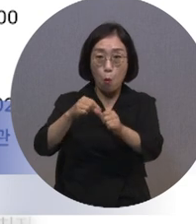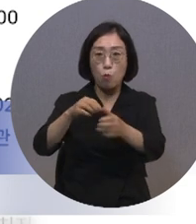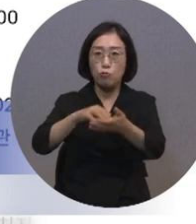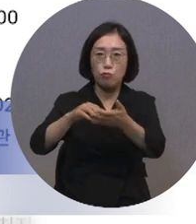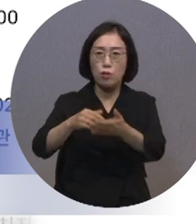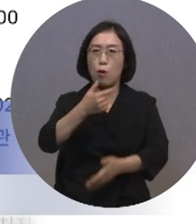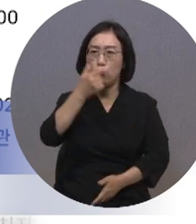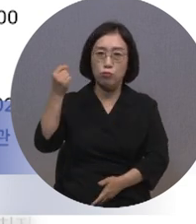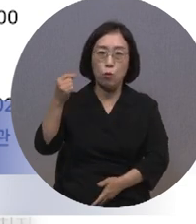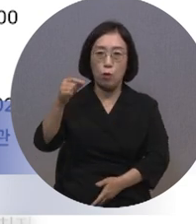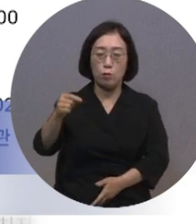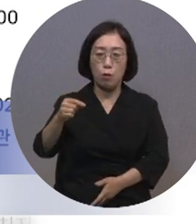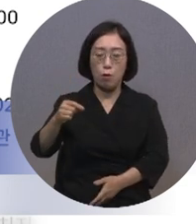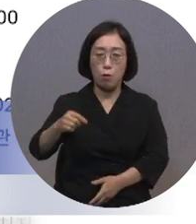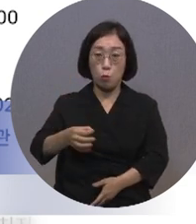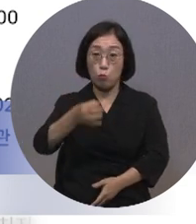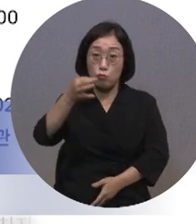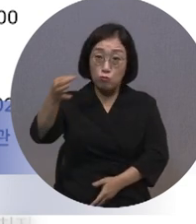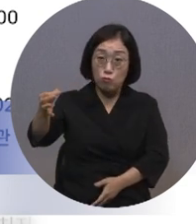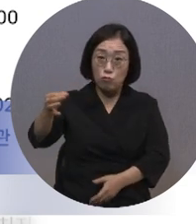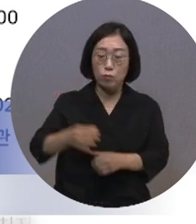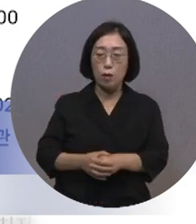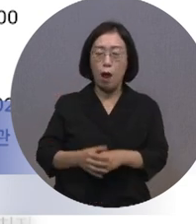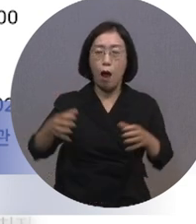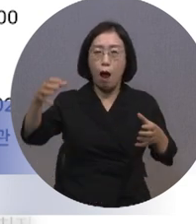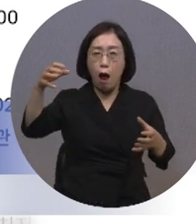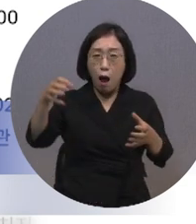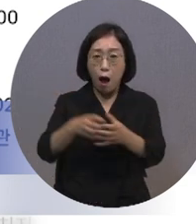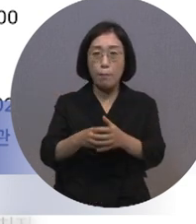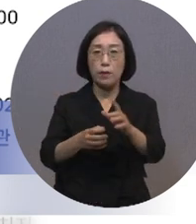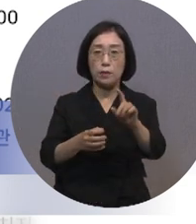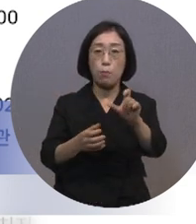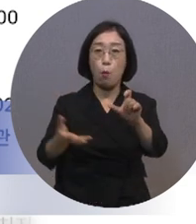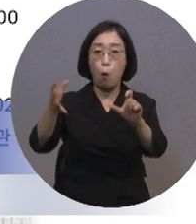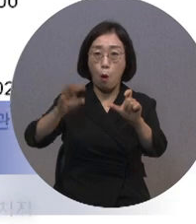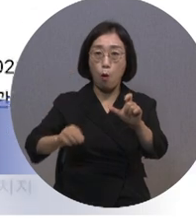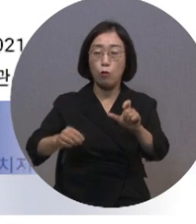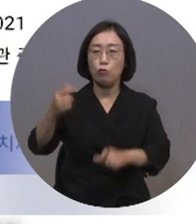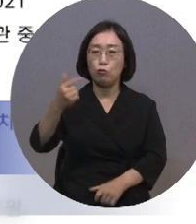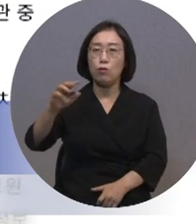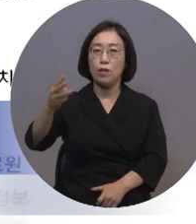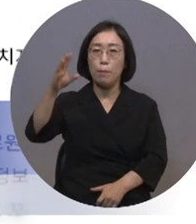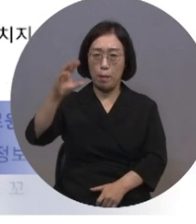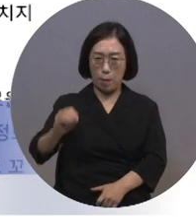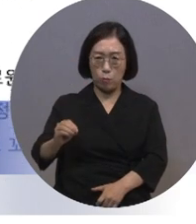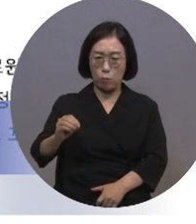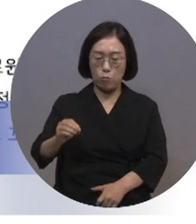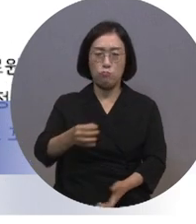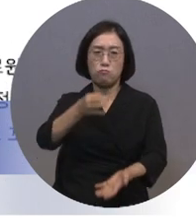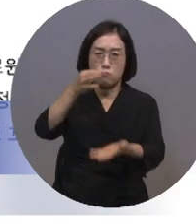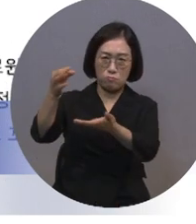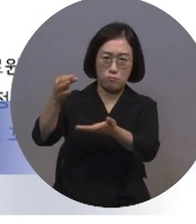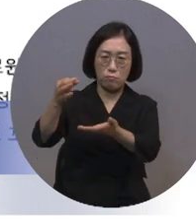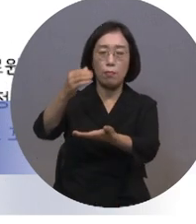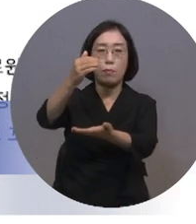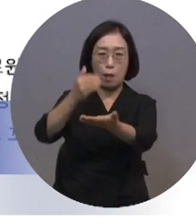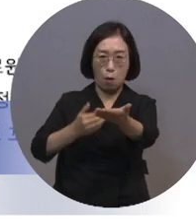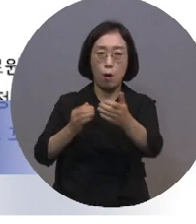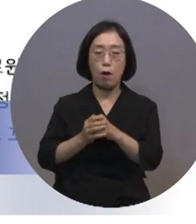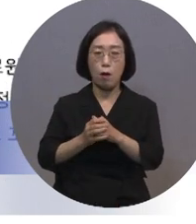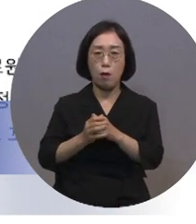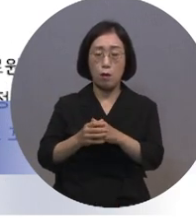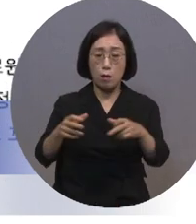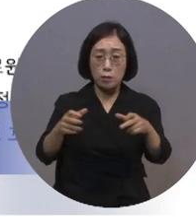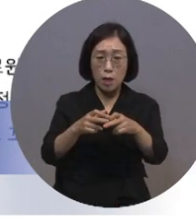발생한 부담금 납부액이 총 15억 6300만 원에 달했습니다 장애인 고용부담금